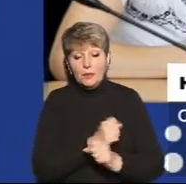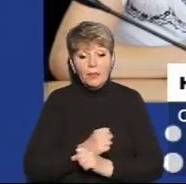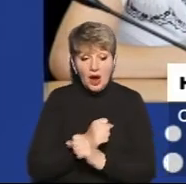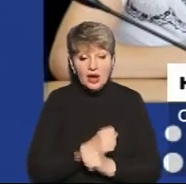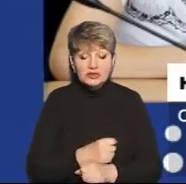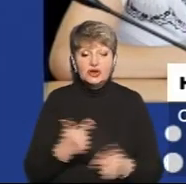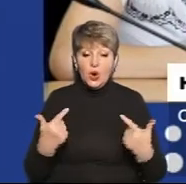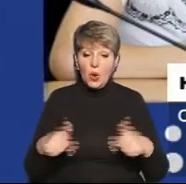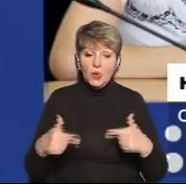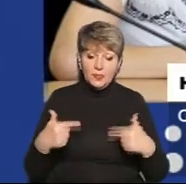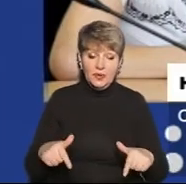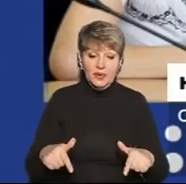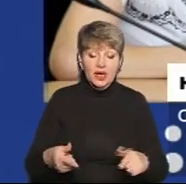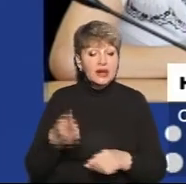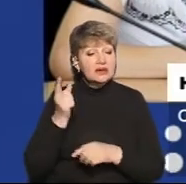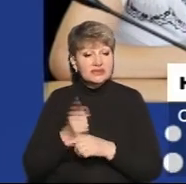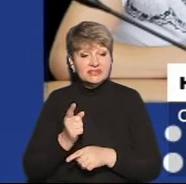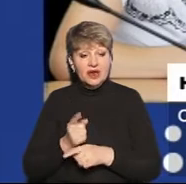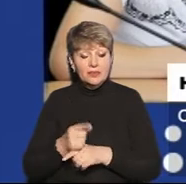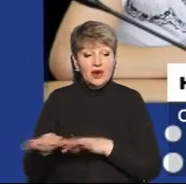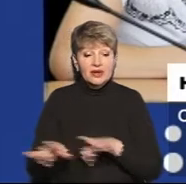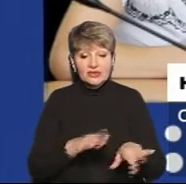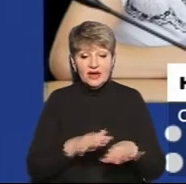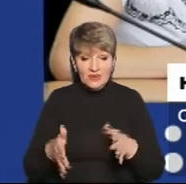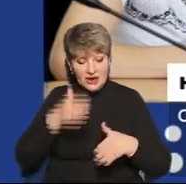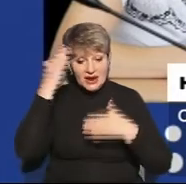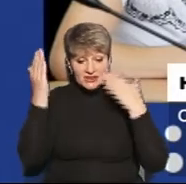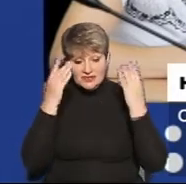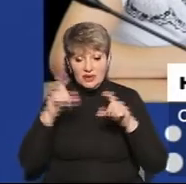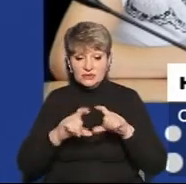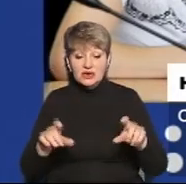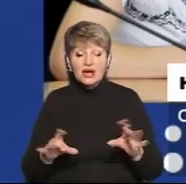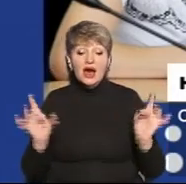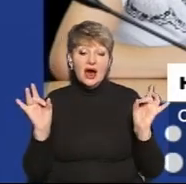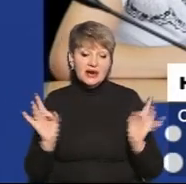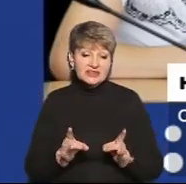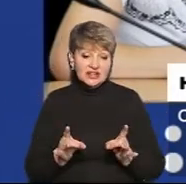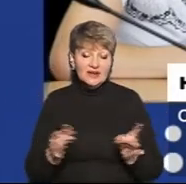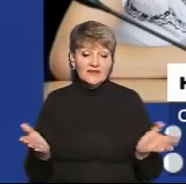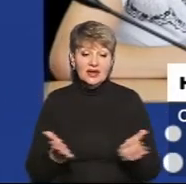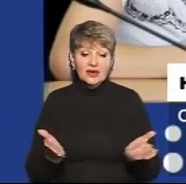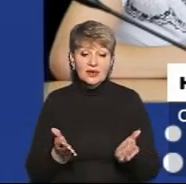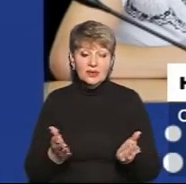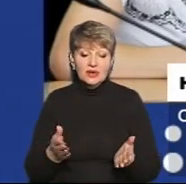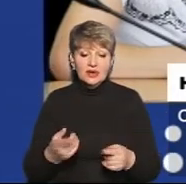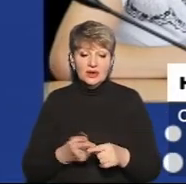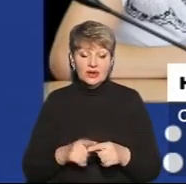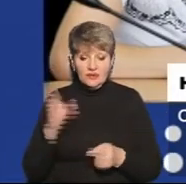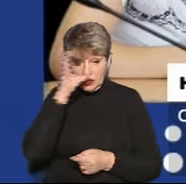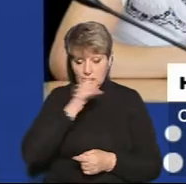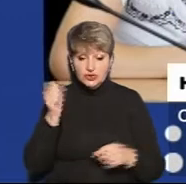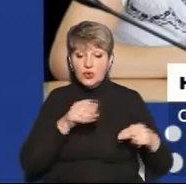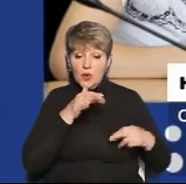окрім готелів. Заборона діяльності розважальних закладів, ресторанів, які функціонують у нічний